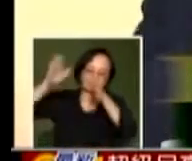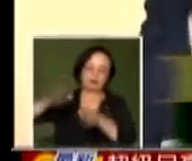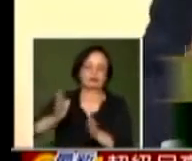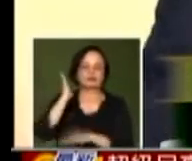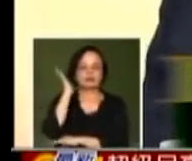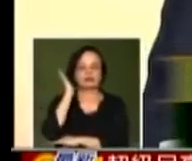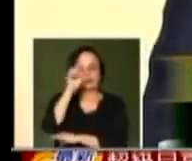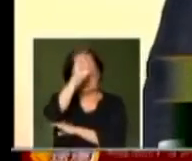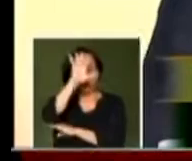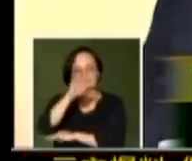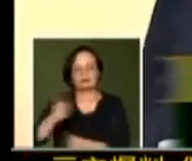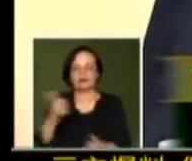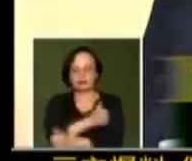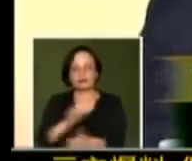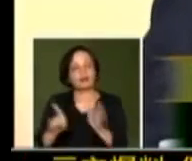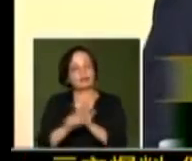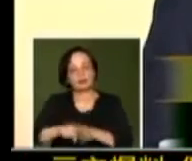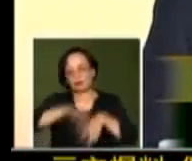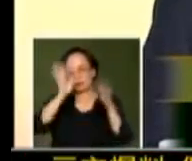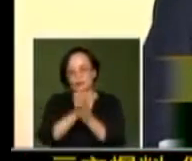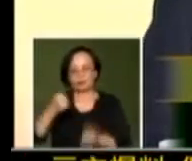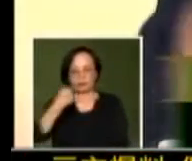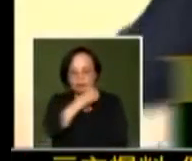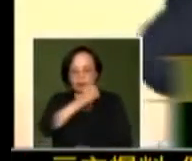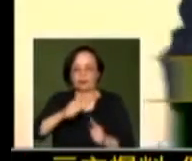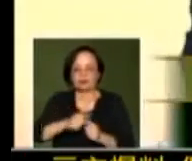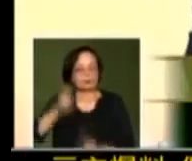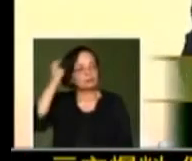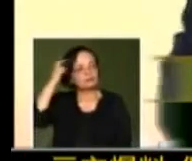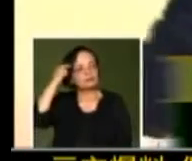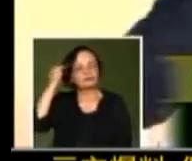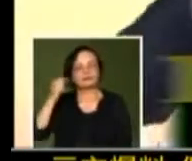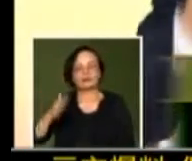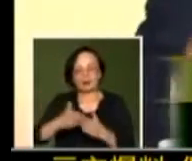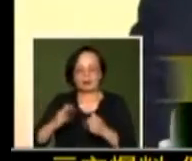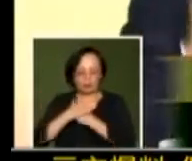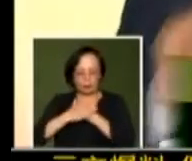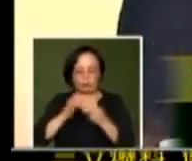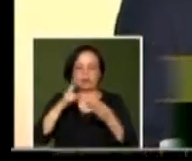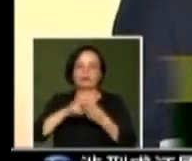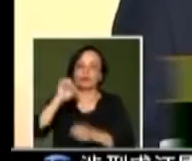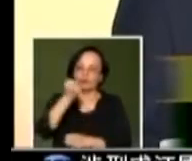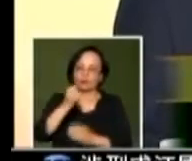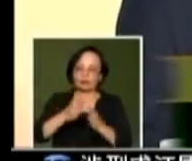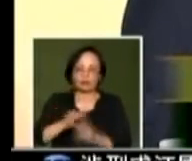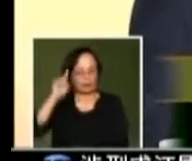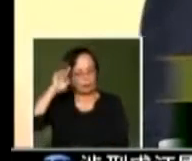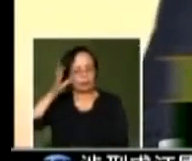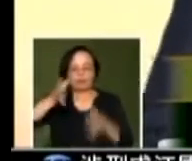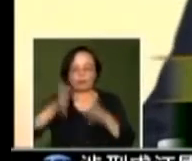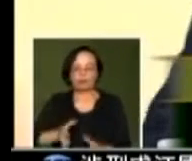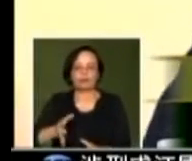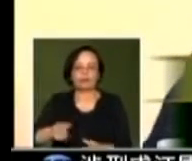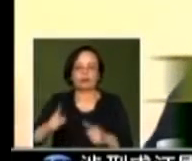湾全国人民最大的意志，咱来顾主权，咱来创造人民的幸福。马政